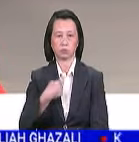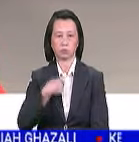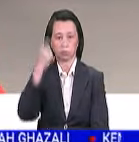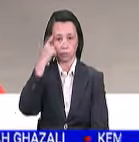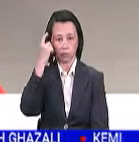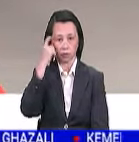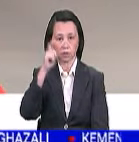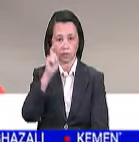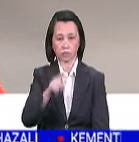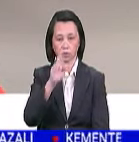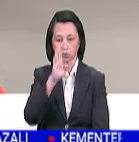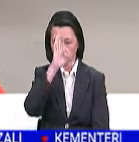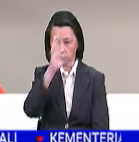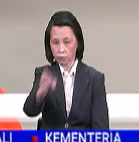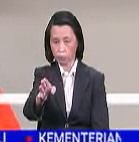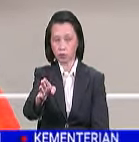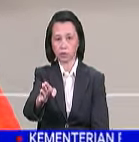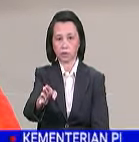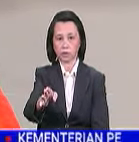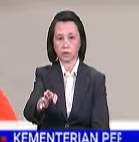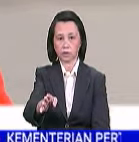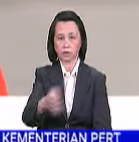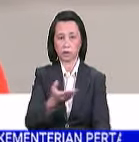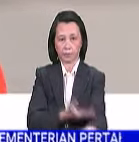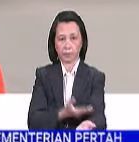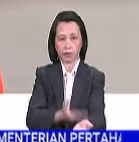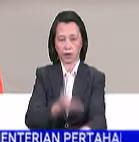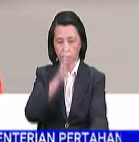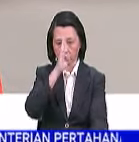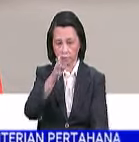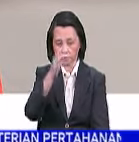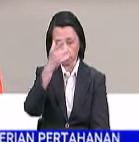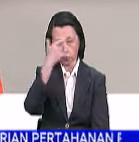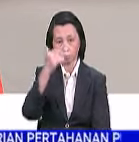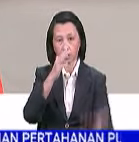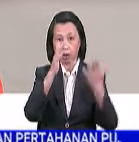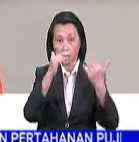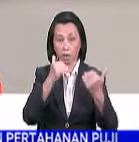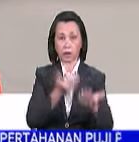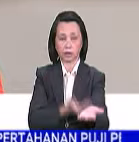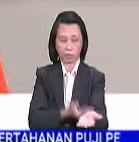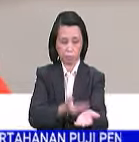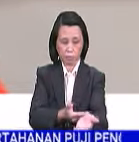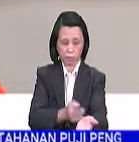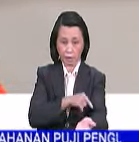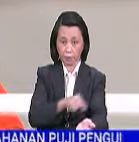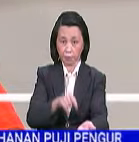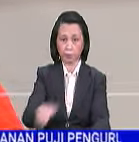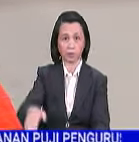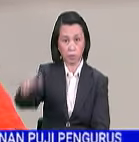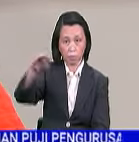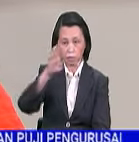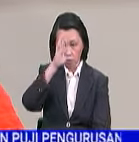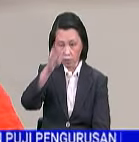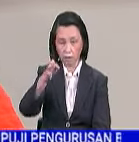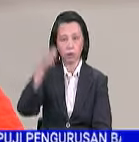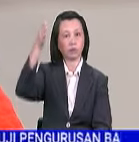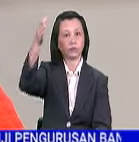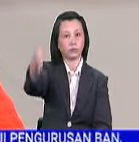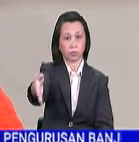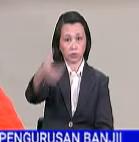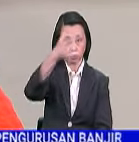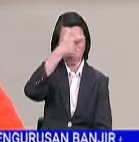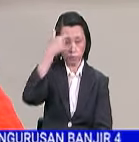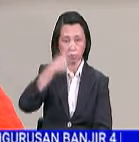memang kena fokus more on the pelapis lah in the future. Hopefully pelapis boleh catch up yeah in the future, because I